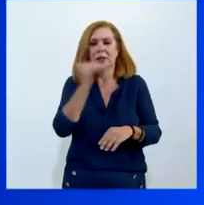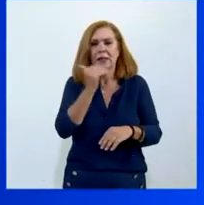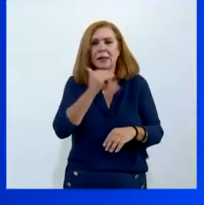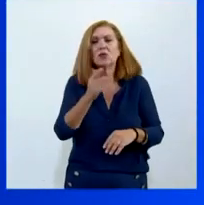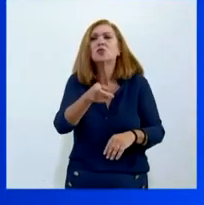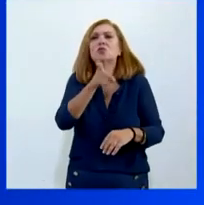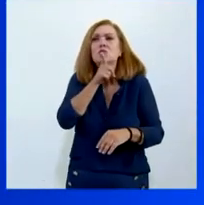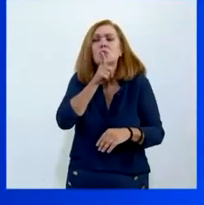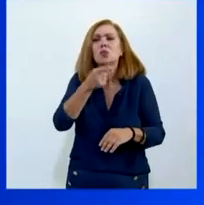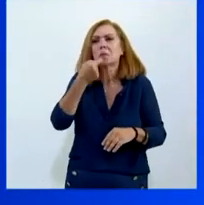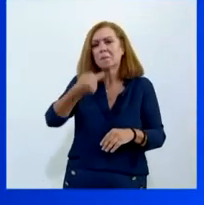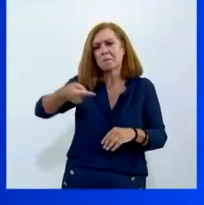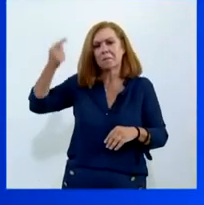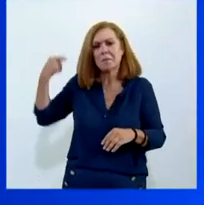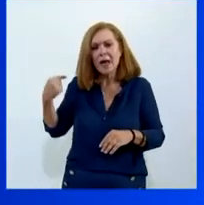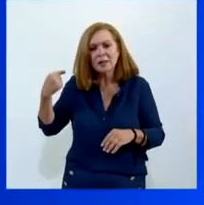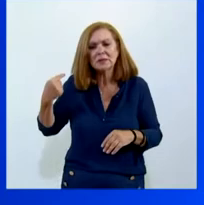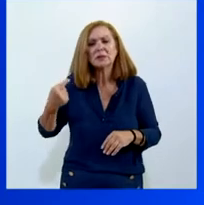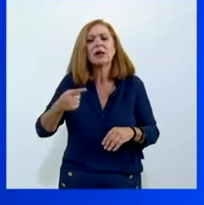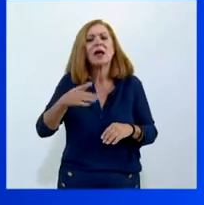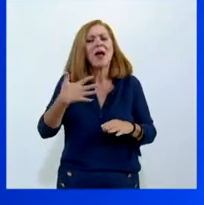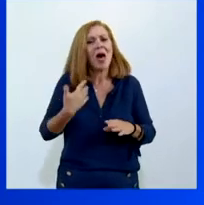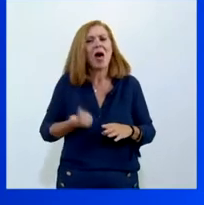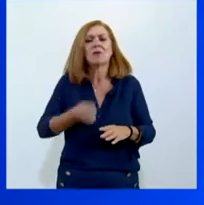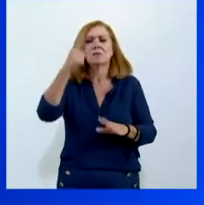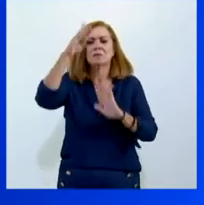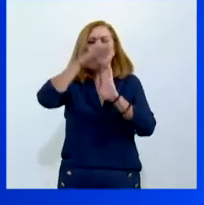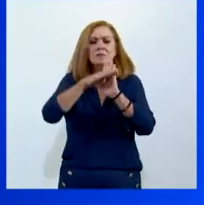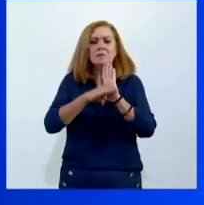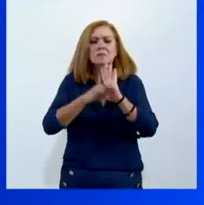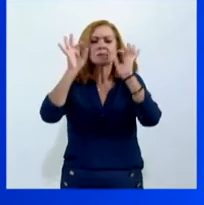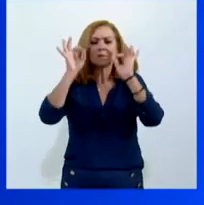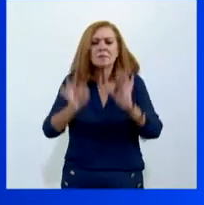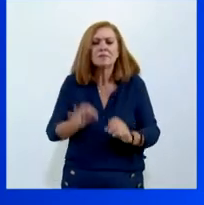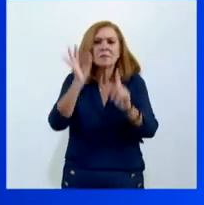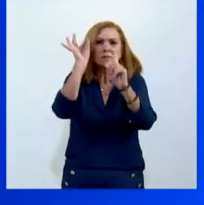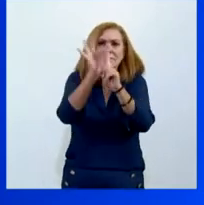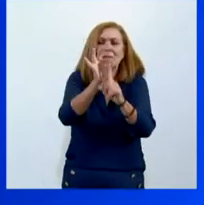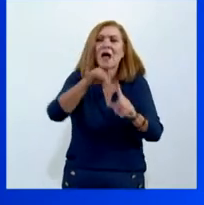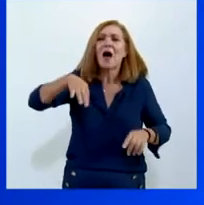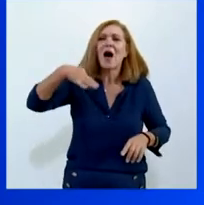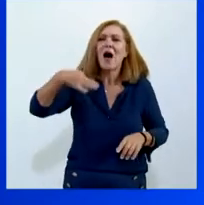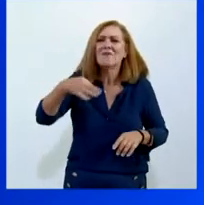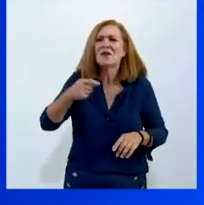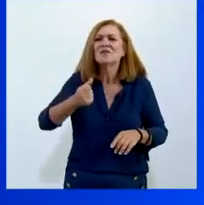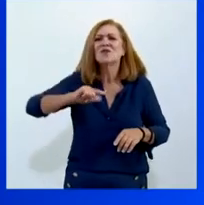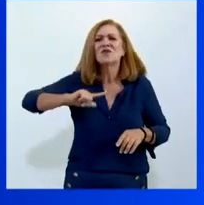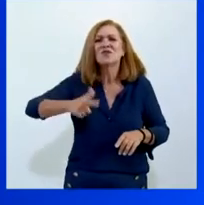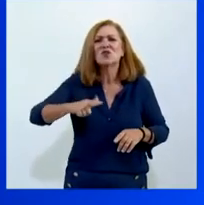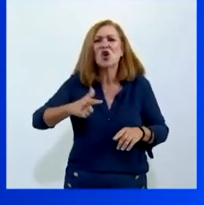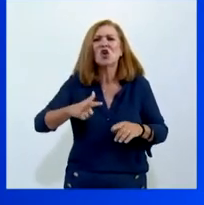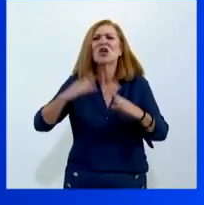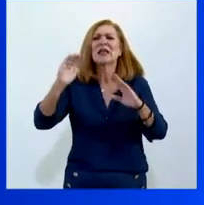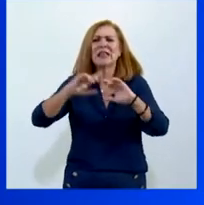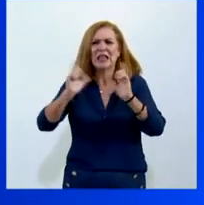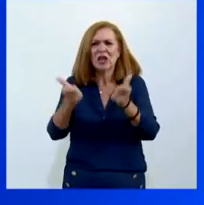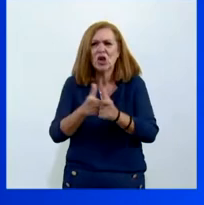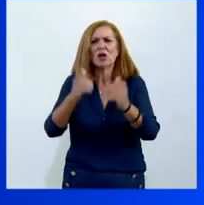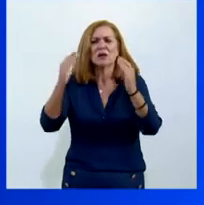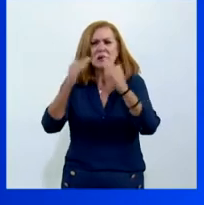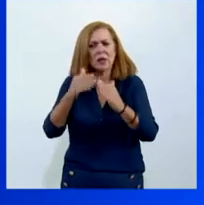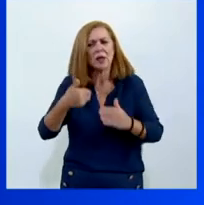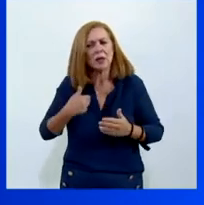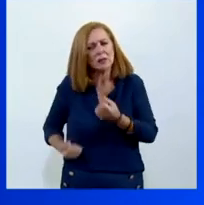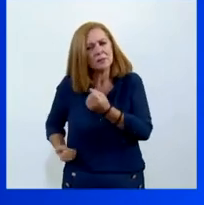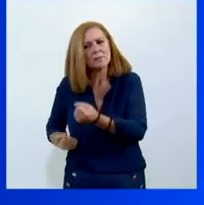δόθηκε και πέρυσι και θα υπάρχει ένα στοχευμένο πρόγραμμα στήριξης των ευάλωτων οικοκυριών ως προς τους λογαριασμούς του ηλεκτρικού ρεύματος. Ευτυχώς δεν